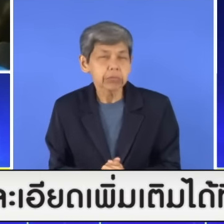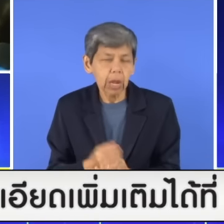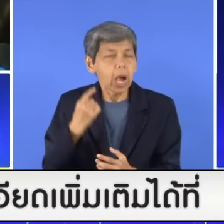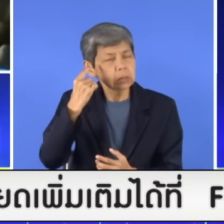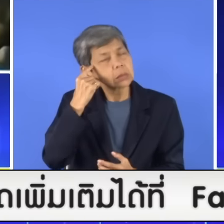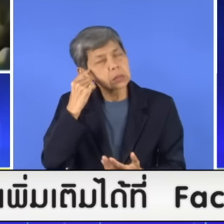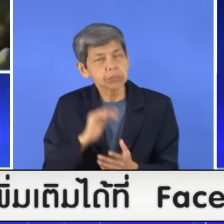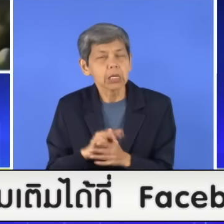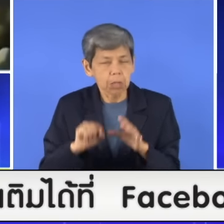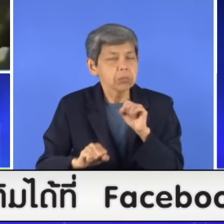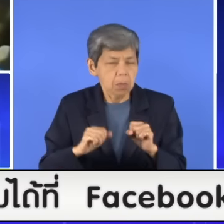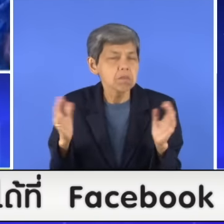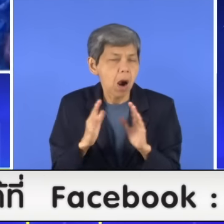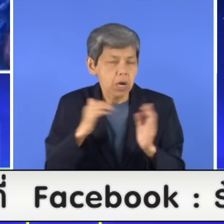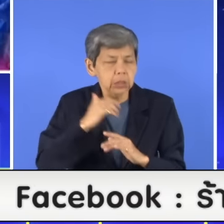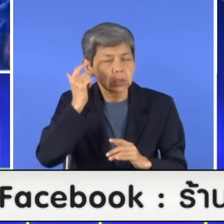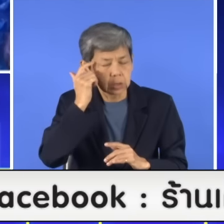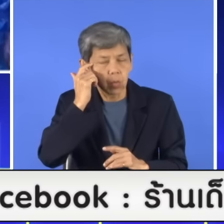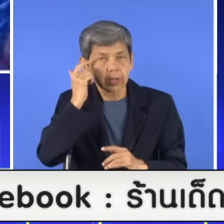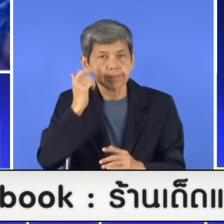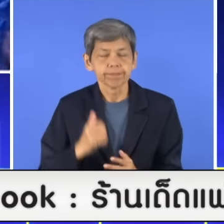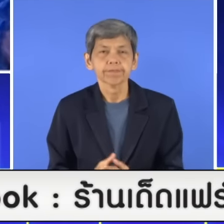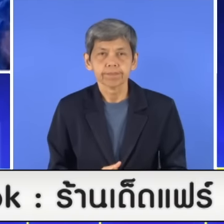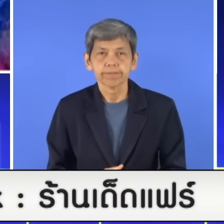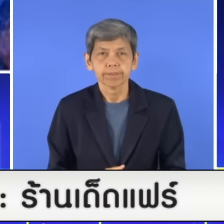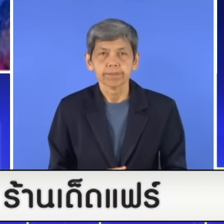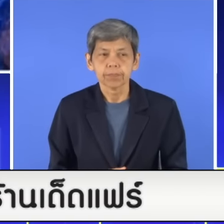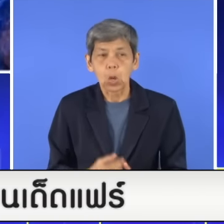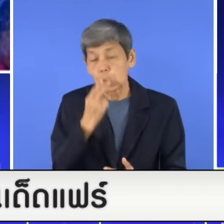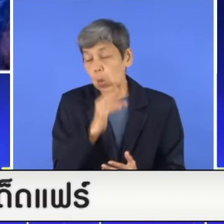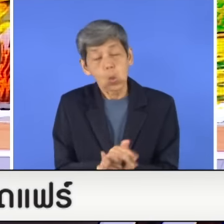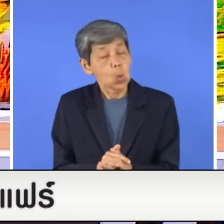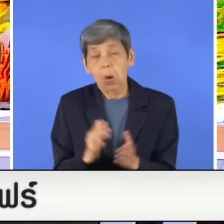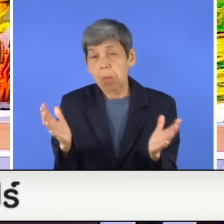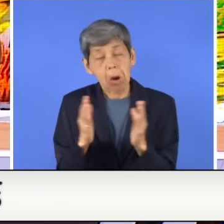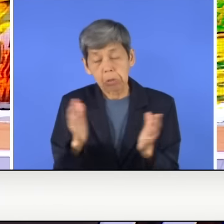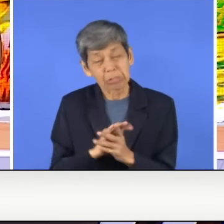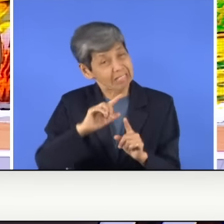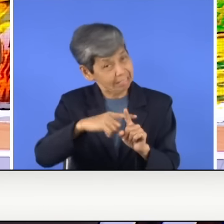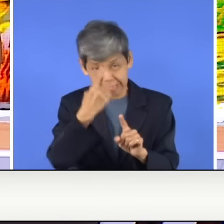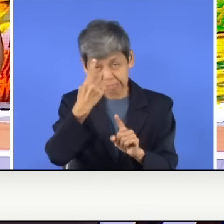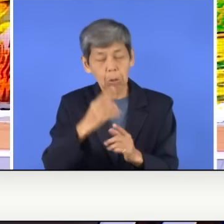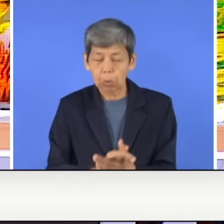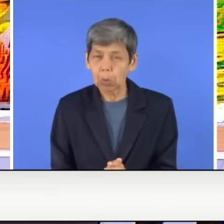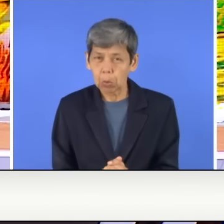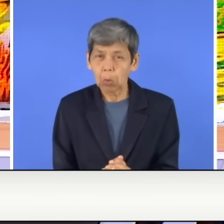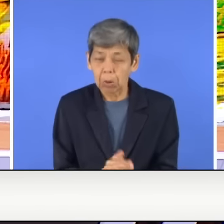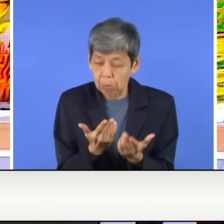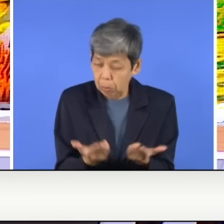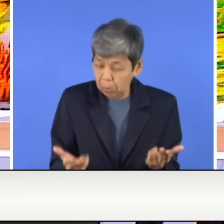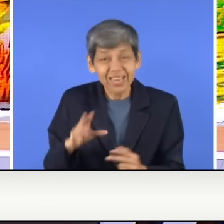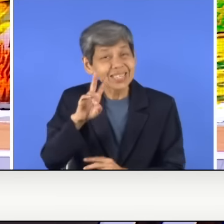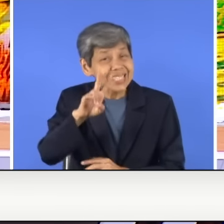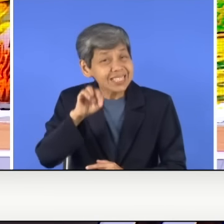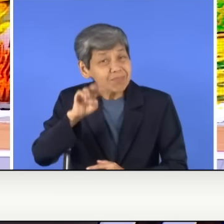จะจับได้เยอะมากกว่าที่คาดไว้ ค่ะนี่ก็เป็นล็อตใหญ่บิ๊กล ็อตใหญ่มากเดือนเดียวนะเนี่ย ใช่ค่ะ ปืน77กระบอก